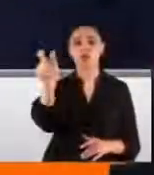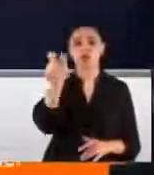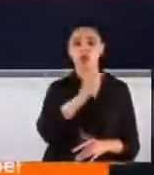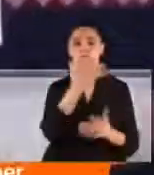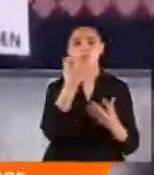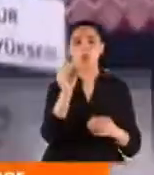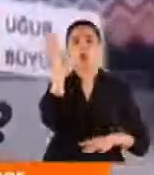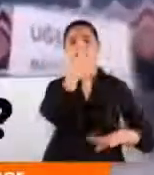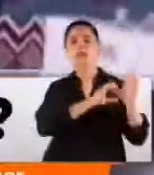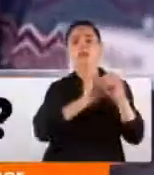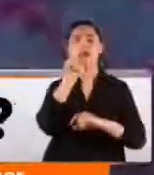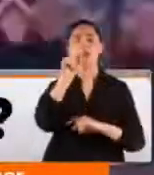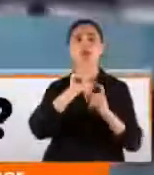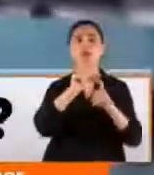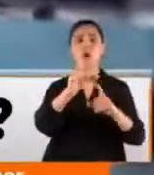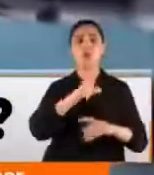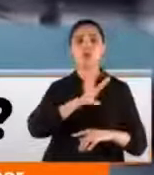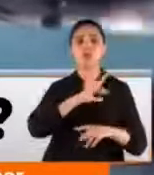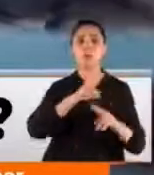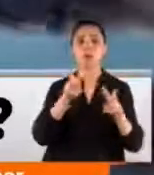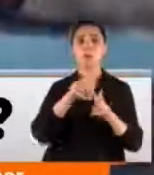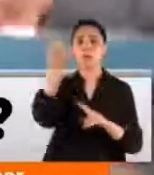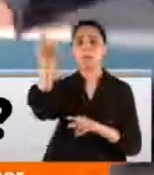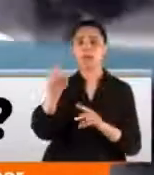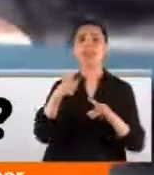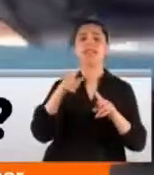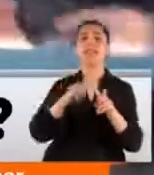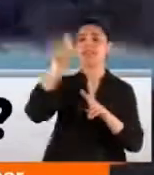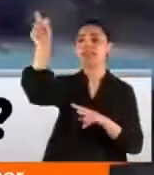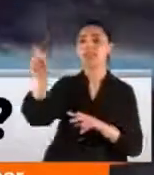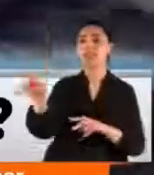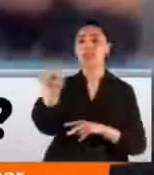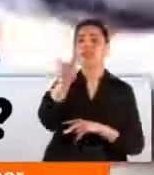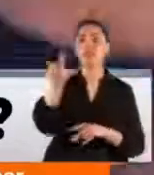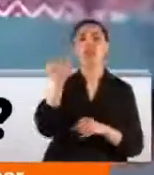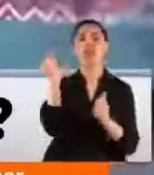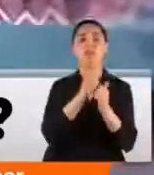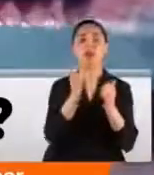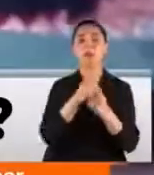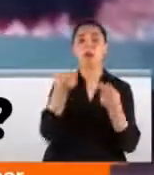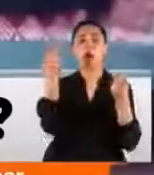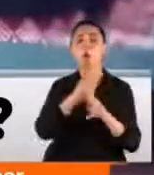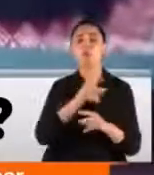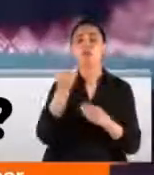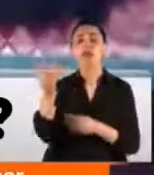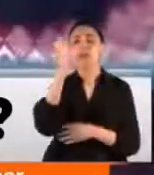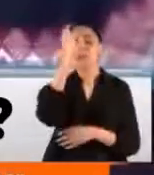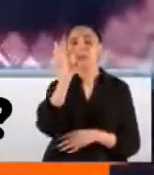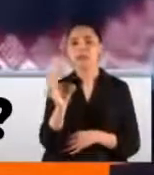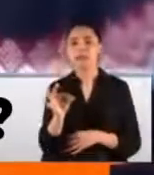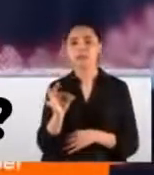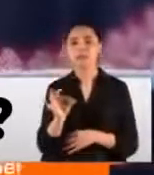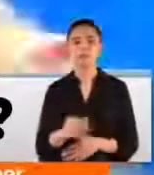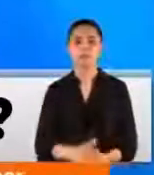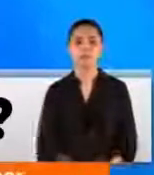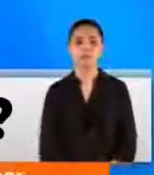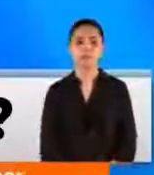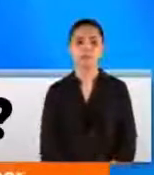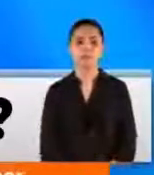bekleyen sır dolu bir soru. Metin Necla Büyükşen çiftini kim öldürdü? Beni izle. Kim izledi? Bir Afganlı